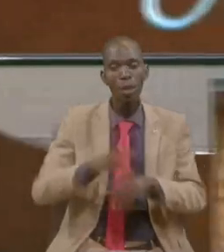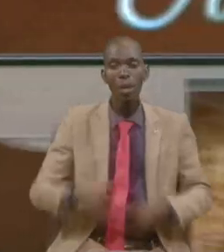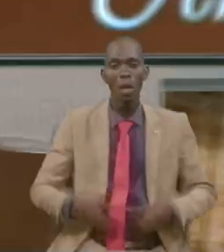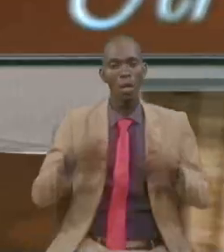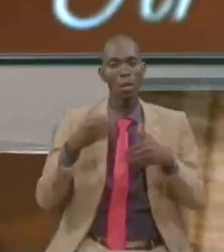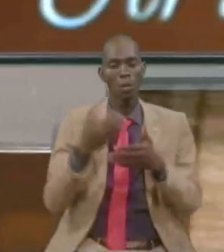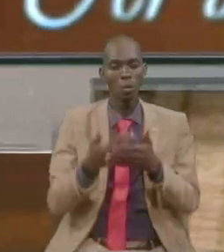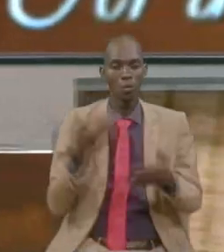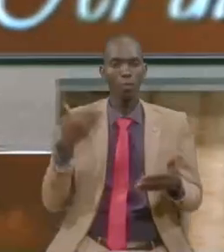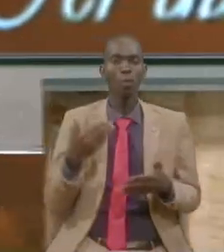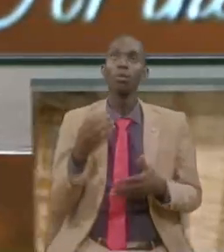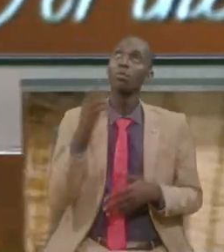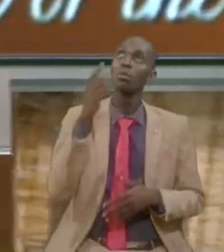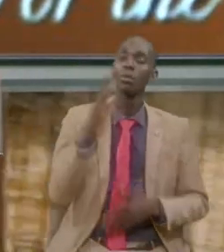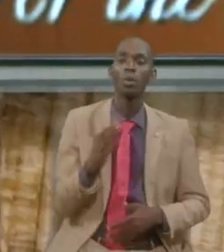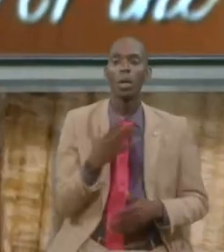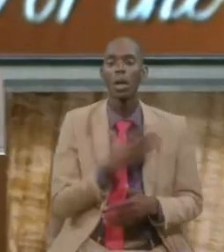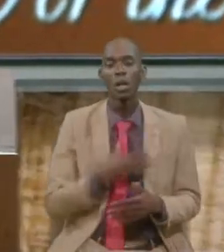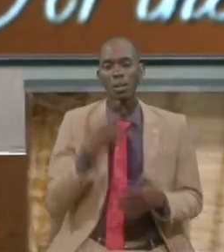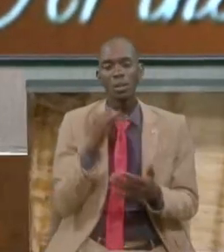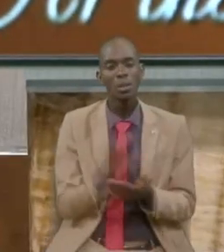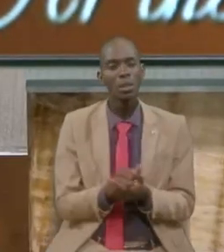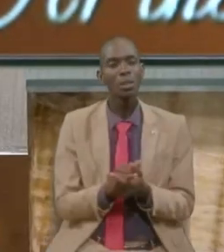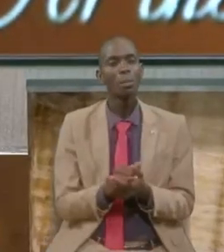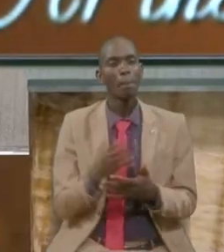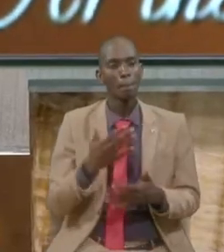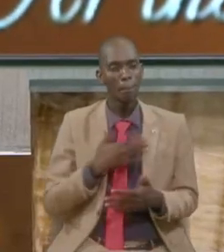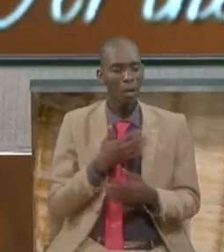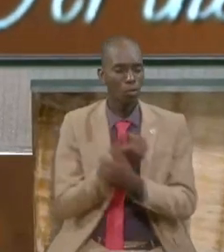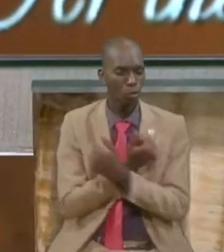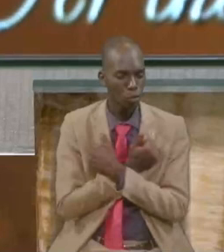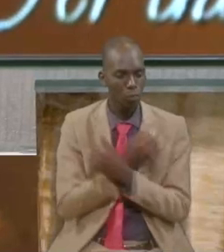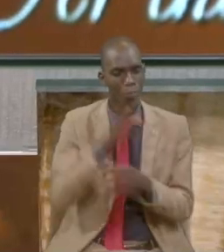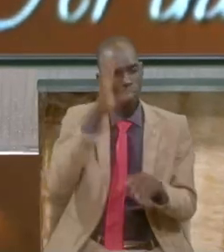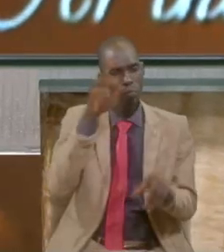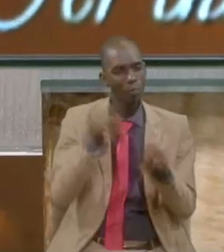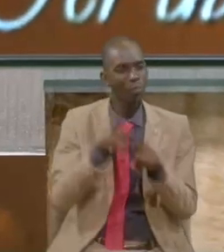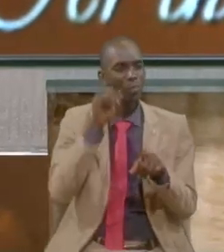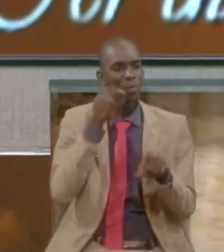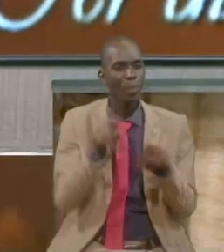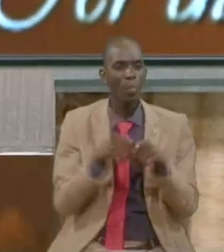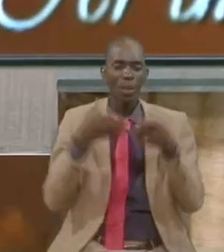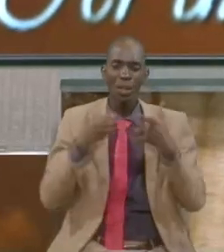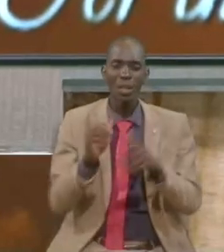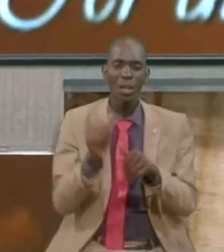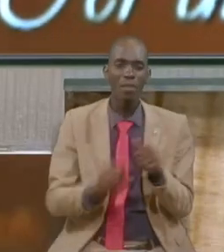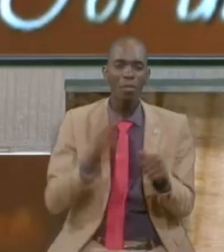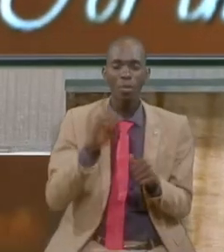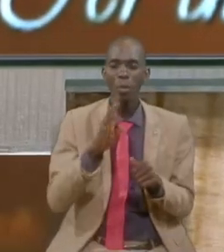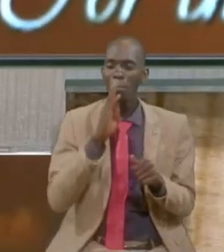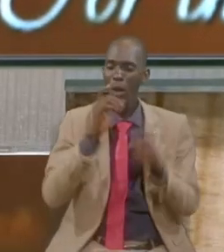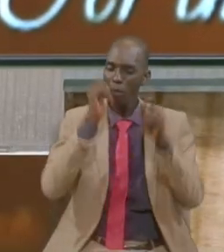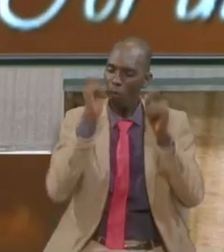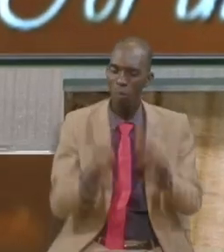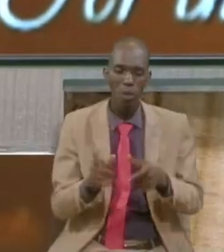colère dans l'église. Alors, c'est dit ici que, mes frères, que,